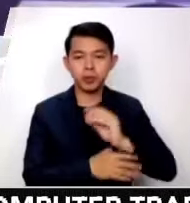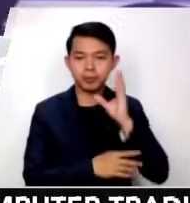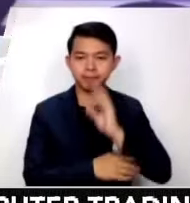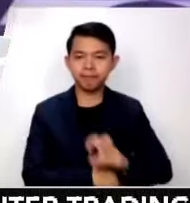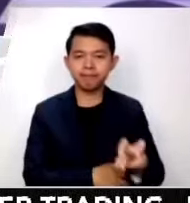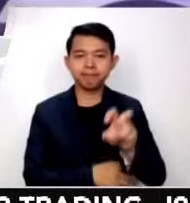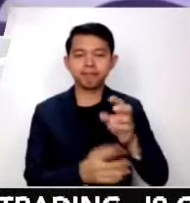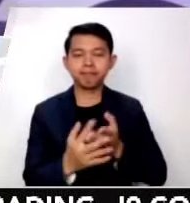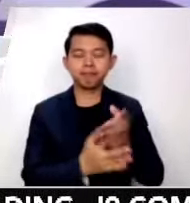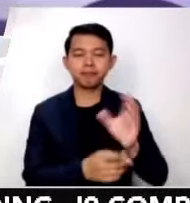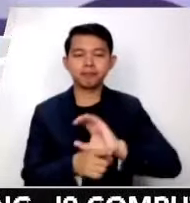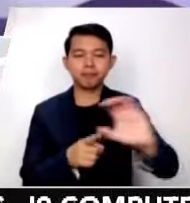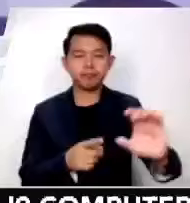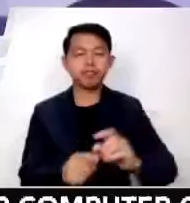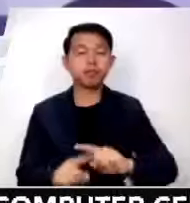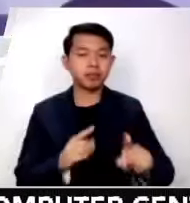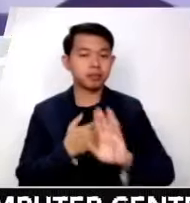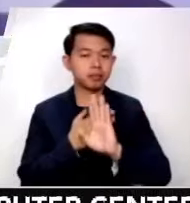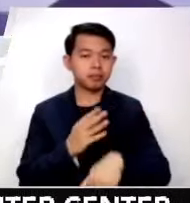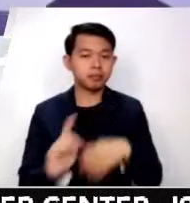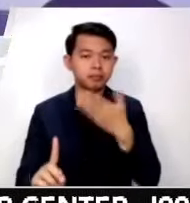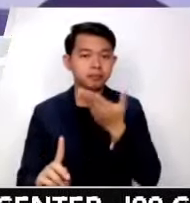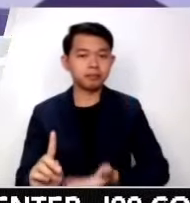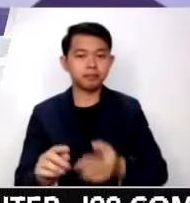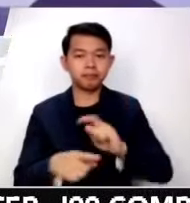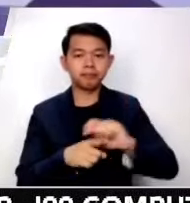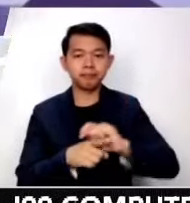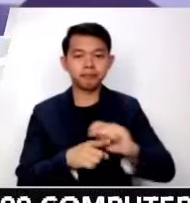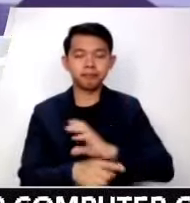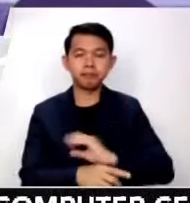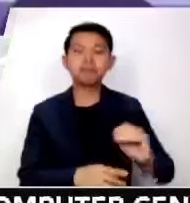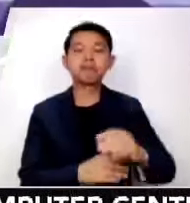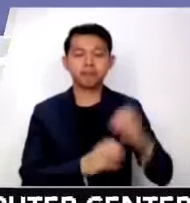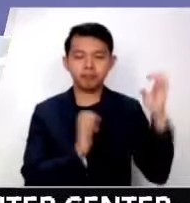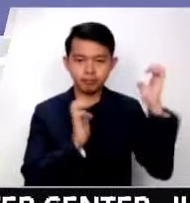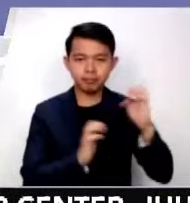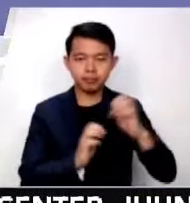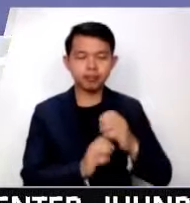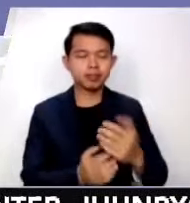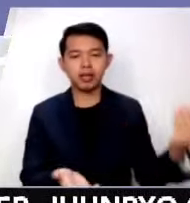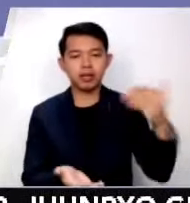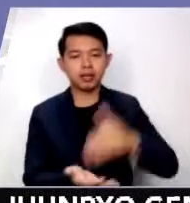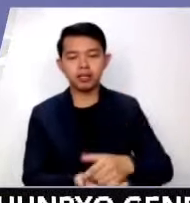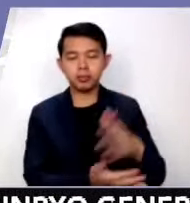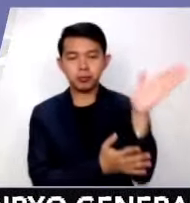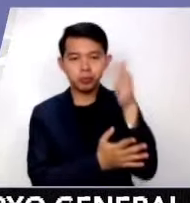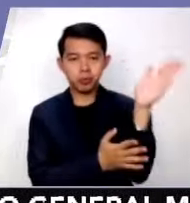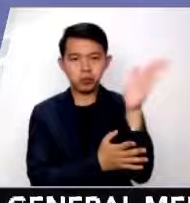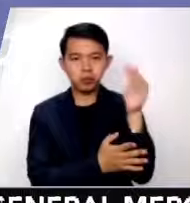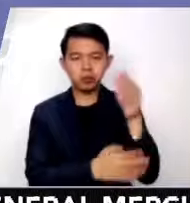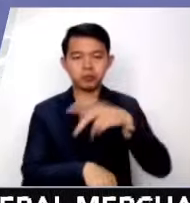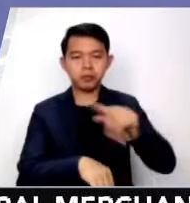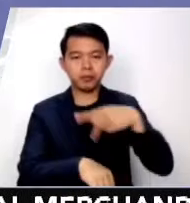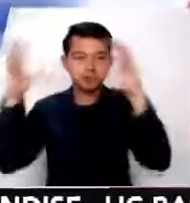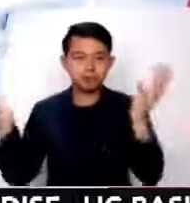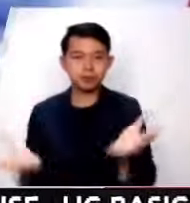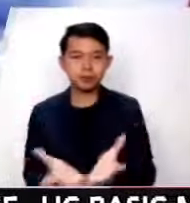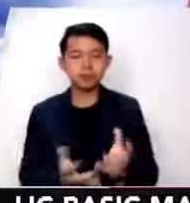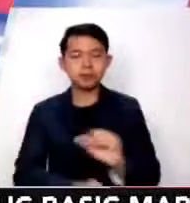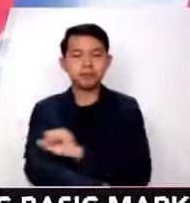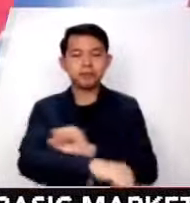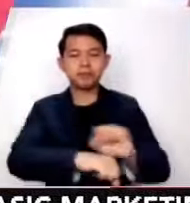si Obiena at asahan daw na muling maiwawagayway ang watawat ng Pilipinas sa global stage.